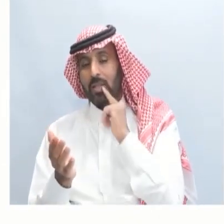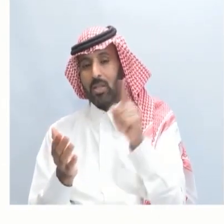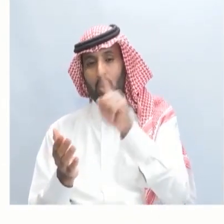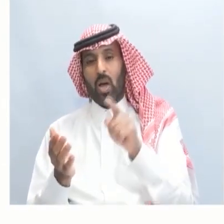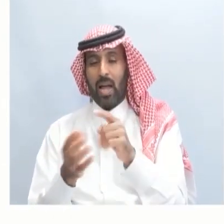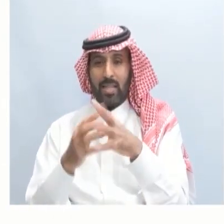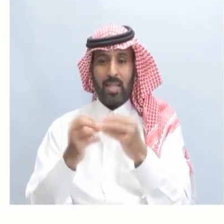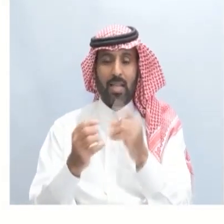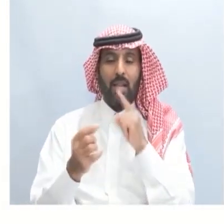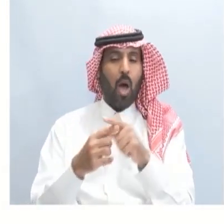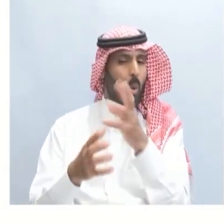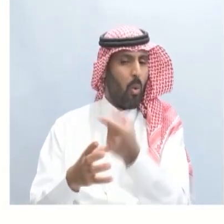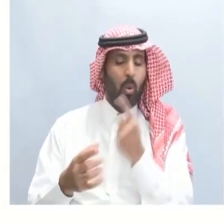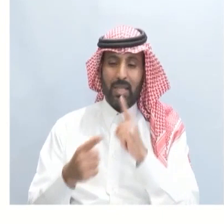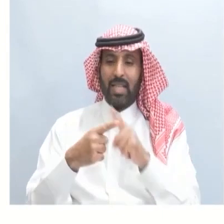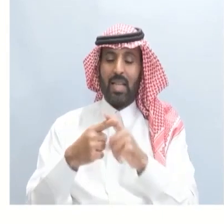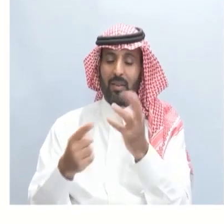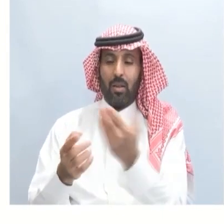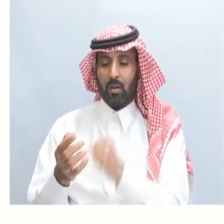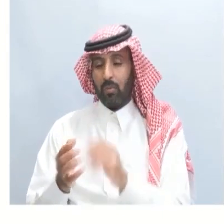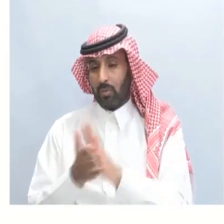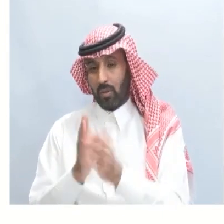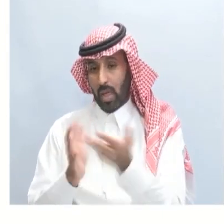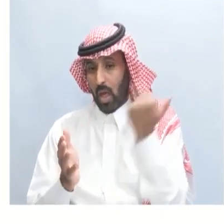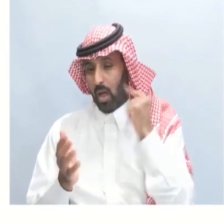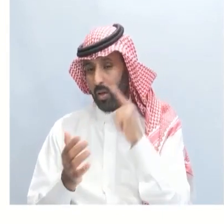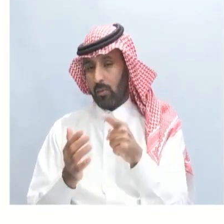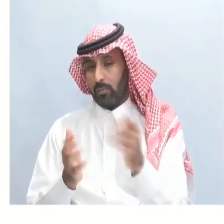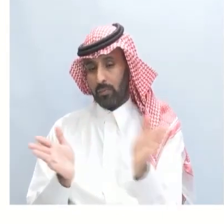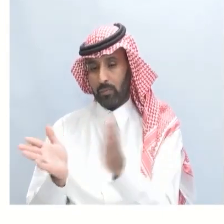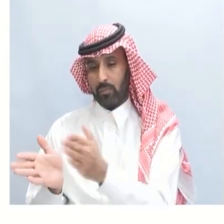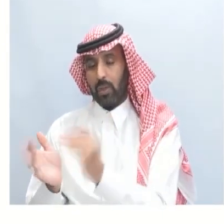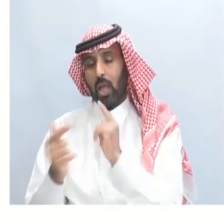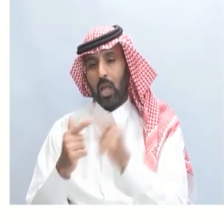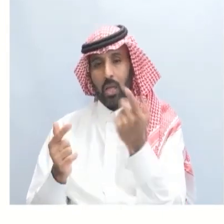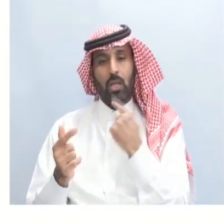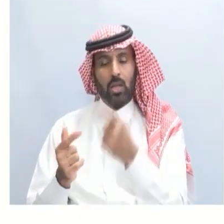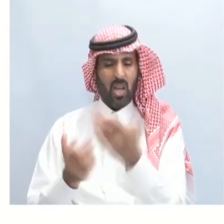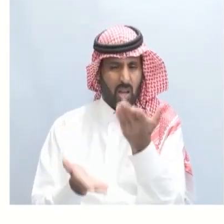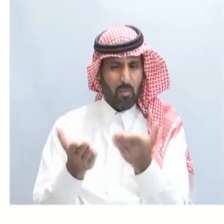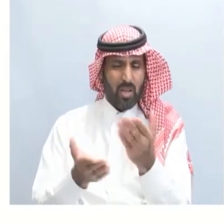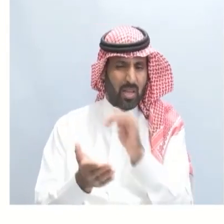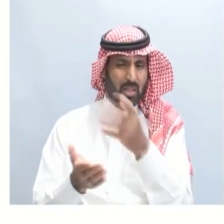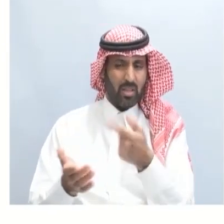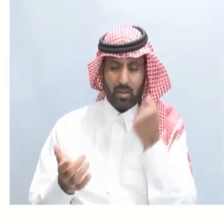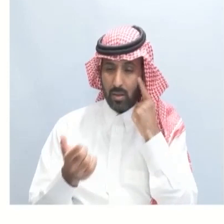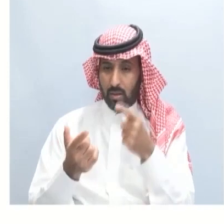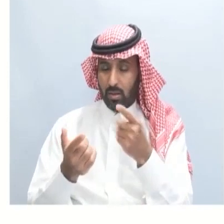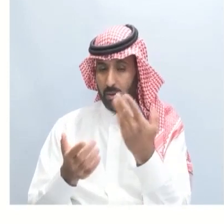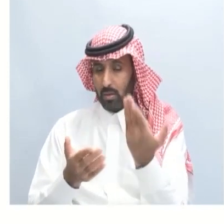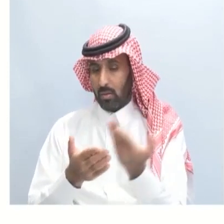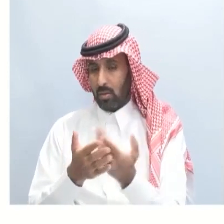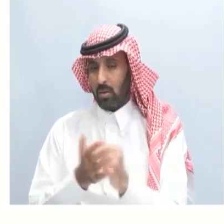التحليل اوجد حاصل ضرب القوه وجدناه من قبل قليل لكل حاله بعد التعليق قارن بين النتائج محاوله